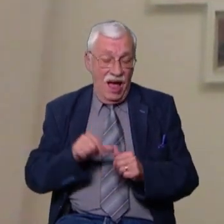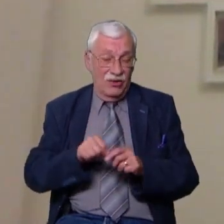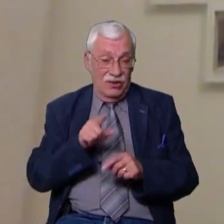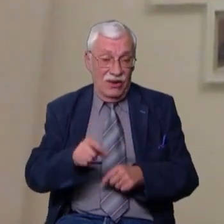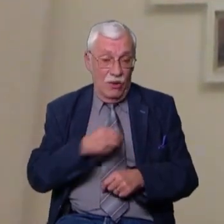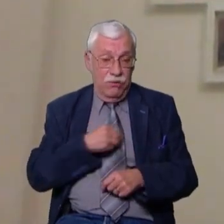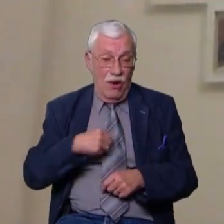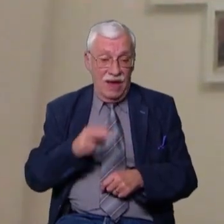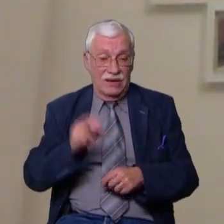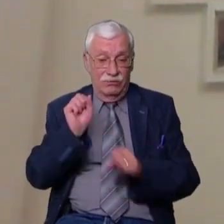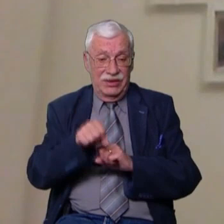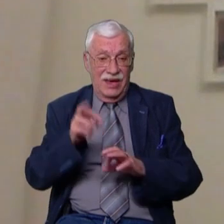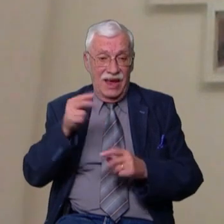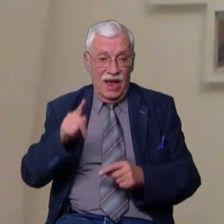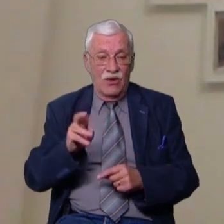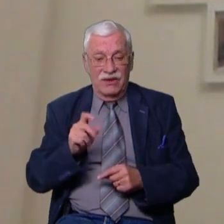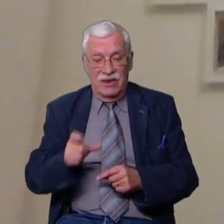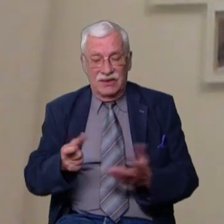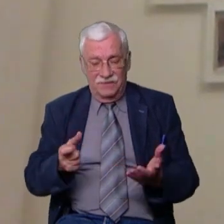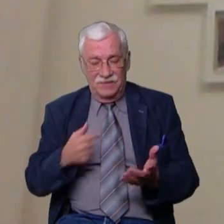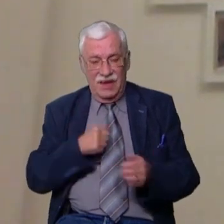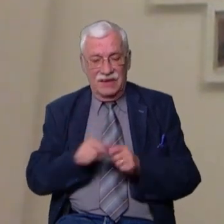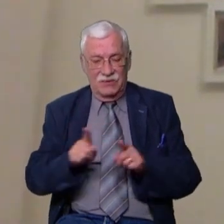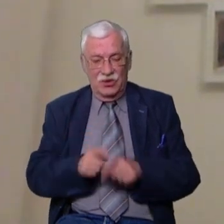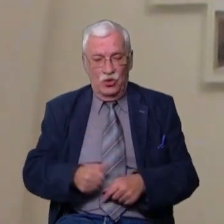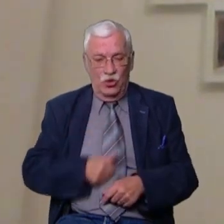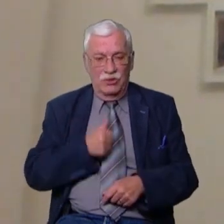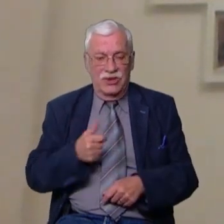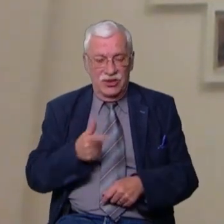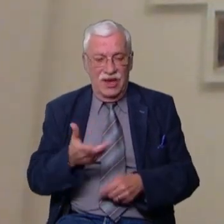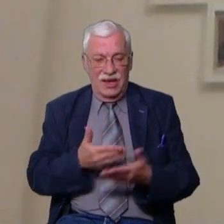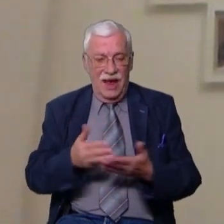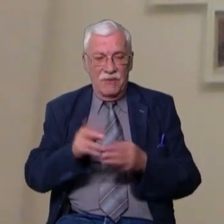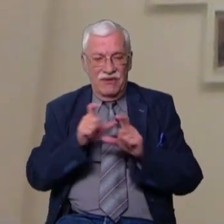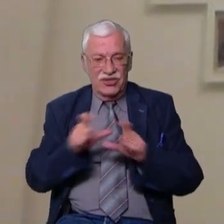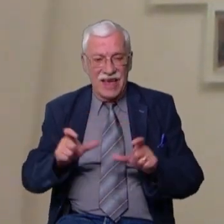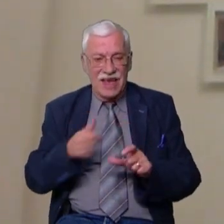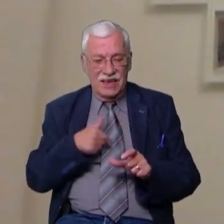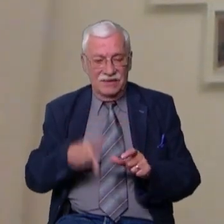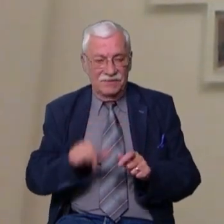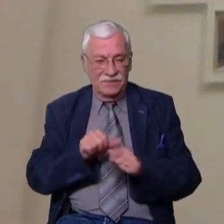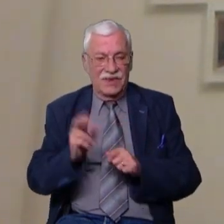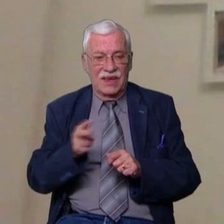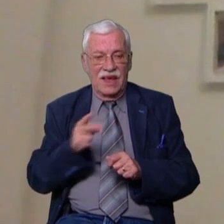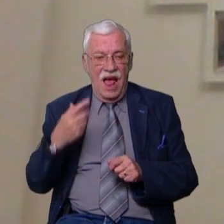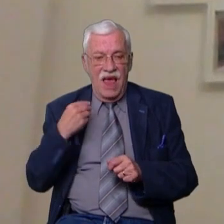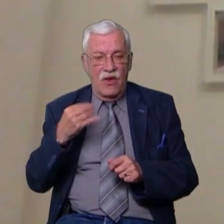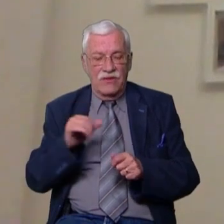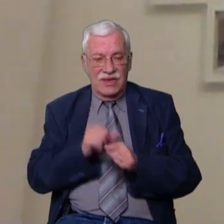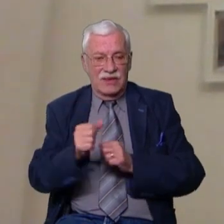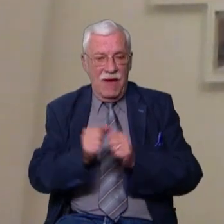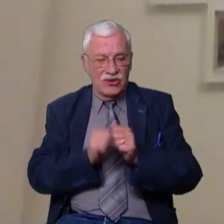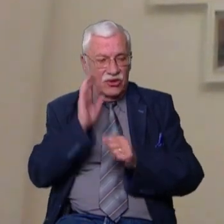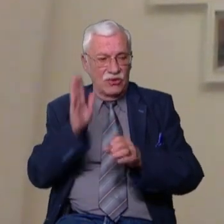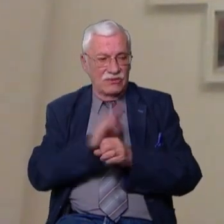Polak pobija rekord, więc jestem też dumny, że gram w czasach, gdzie Lewandowski jest maszyną,